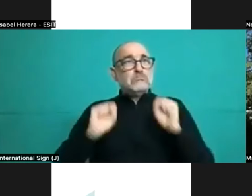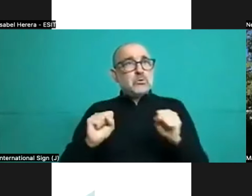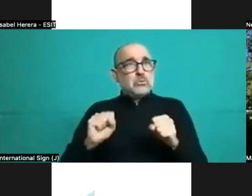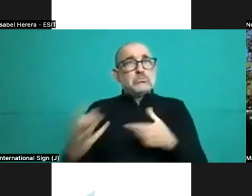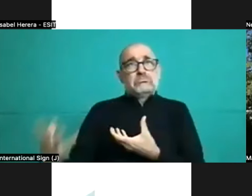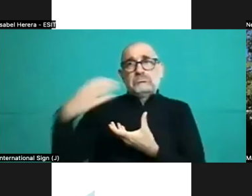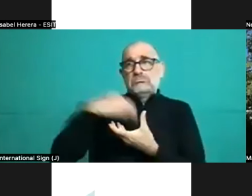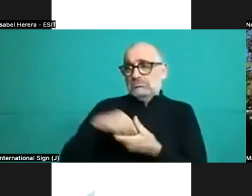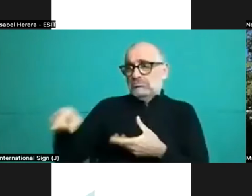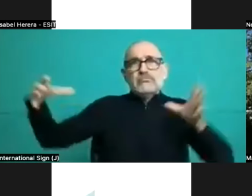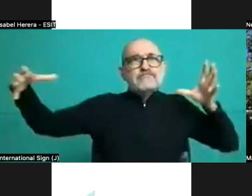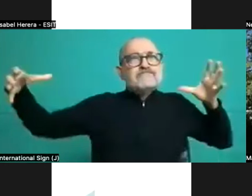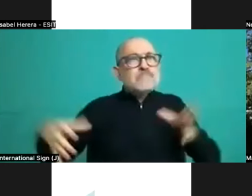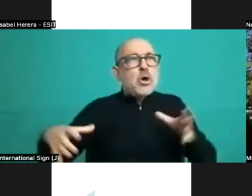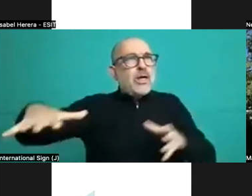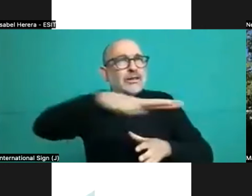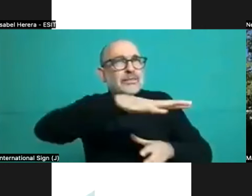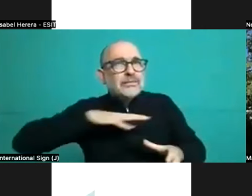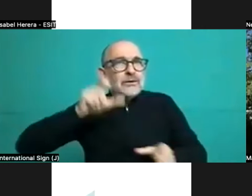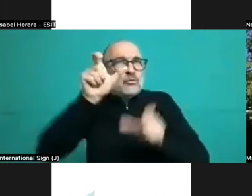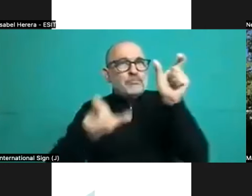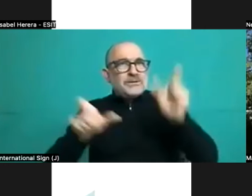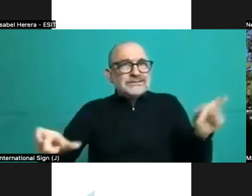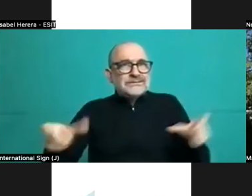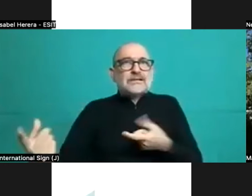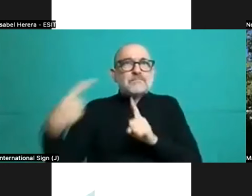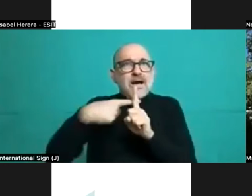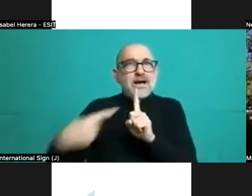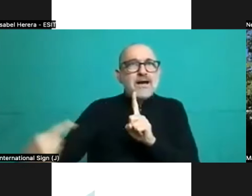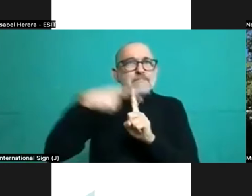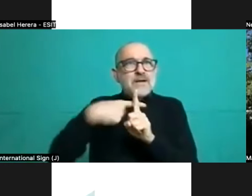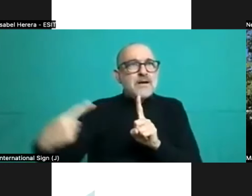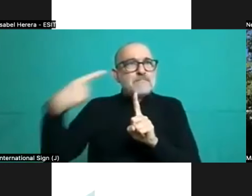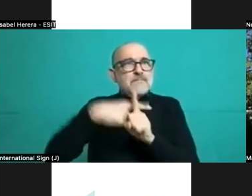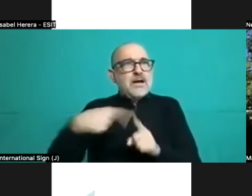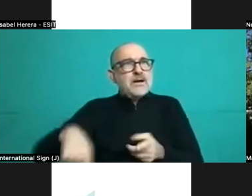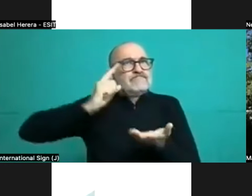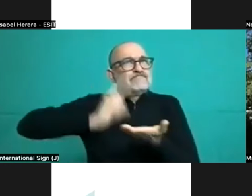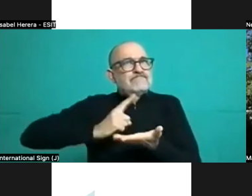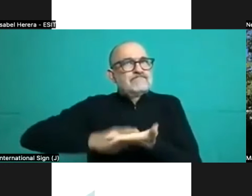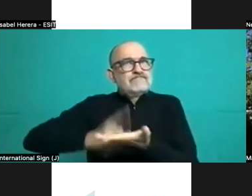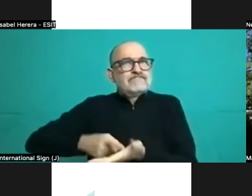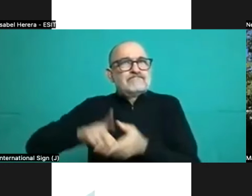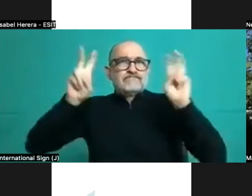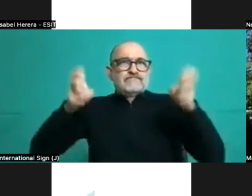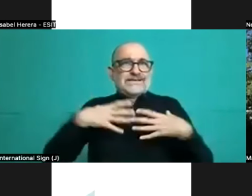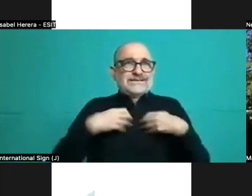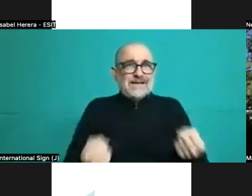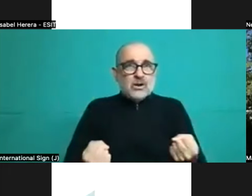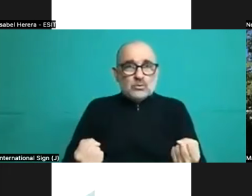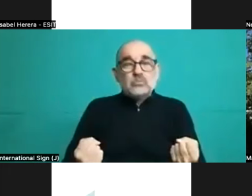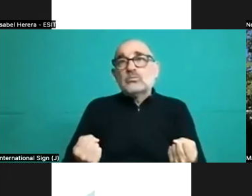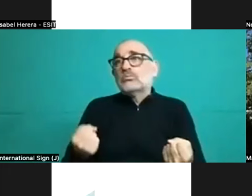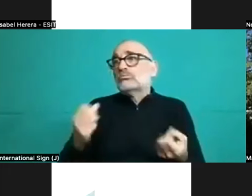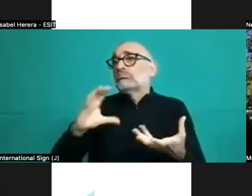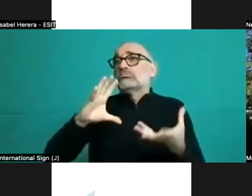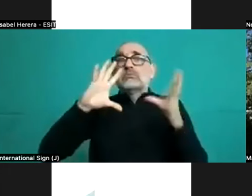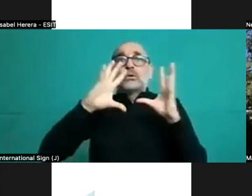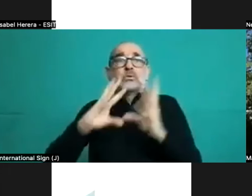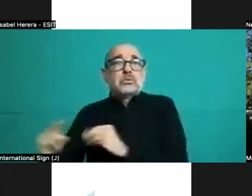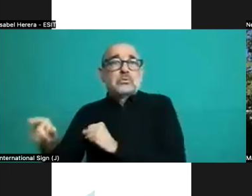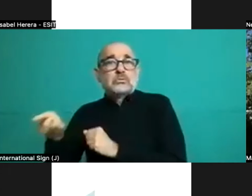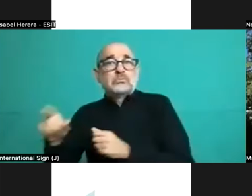y participer parce qu'ils sont touchés directement par ces politiques. Ça fait partie d'un des défis actuels. Donc, il